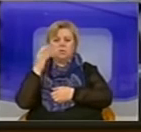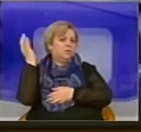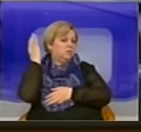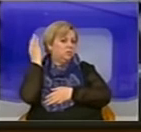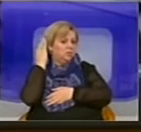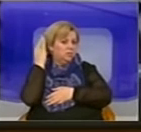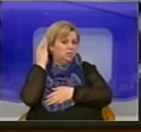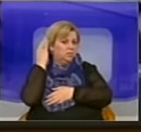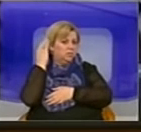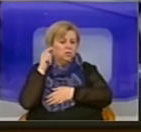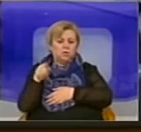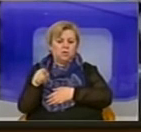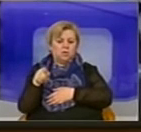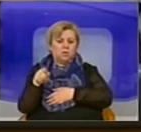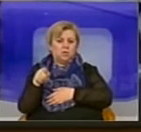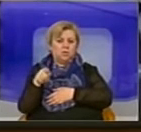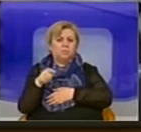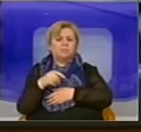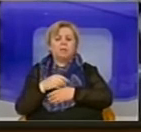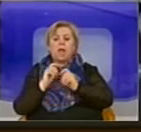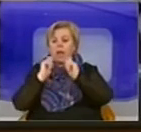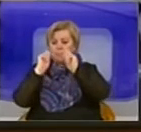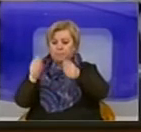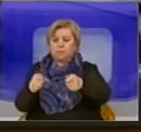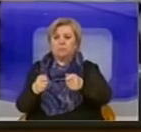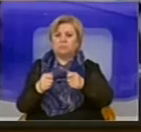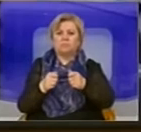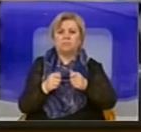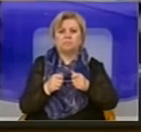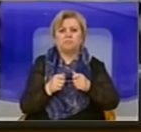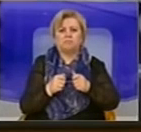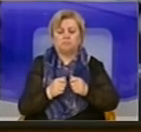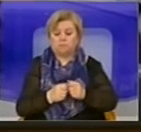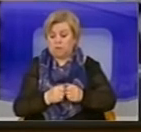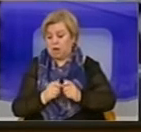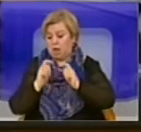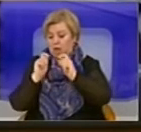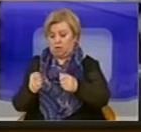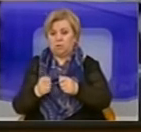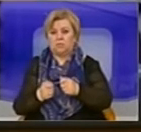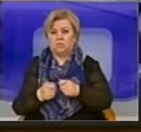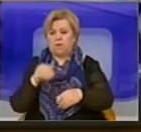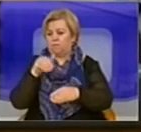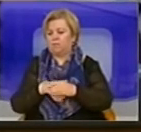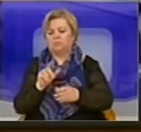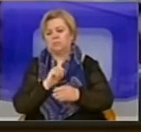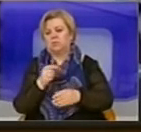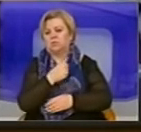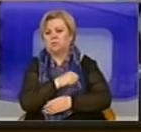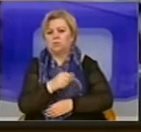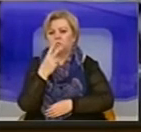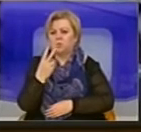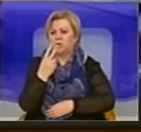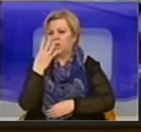që ky proces, pra procesi i aplikimit, sepse nuk do të thotë domosdoshmërisht që në momentin e aplikimit hyhet edhe në votim, ajo zgjahet 2 deri 4